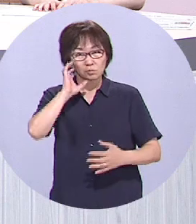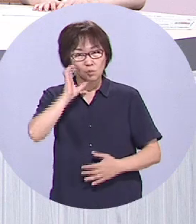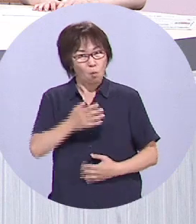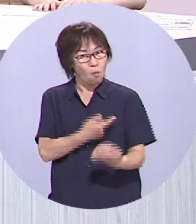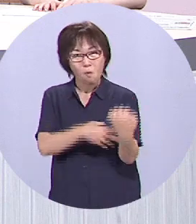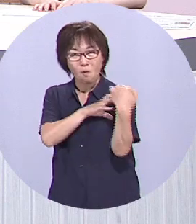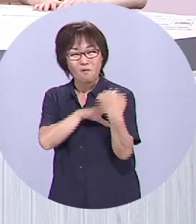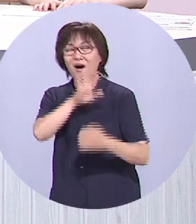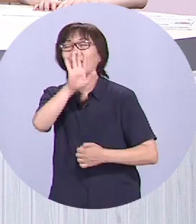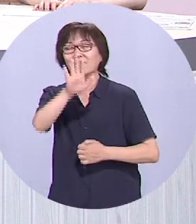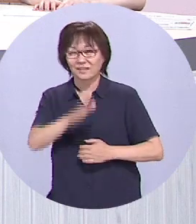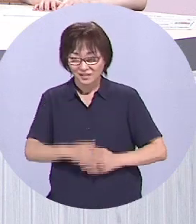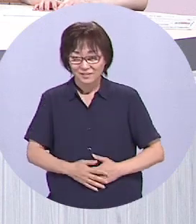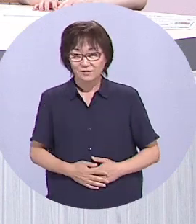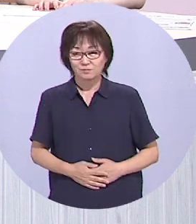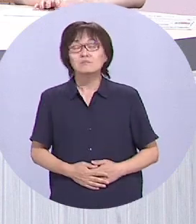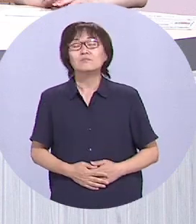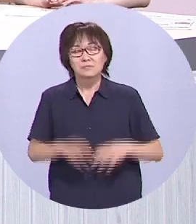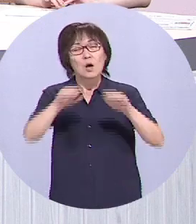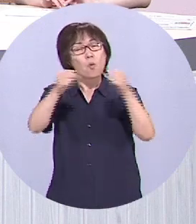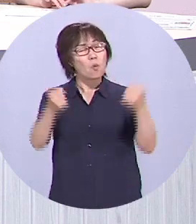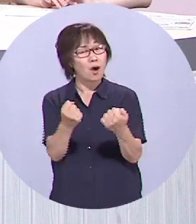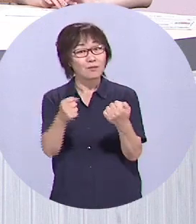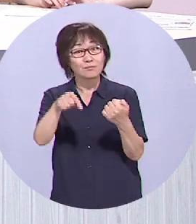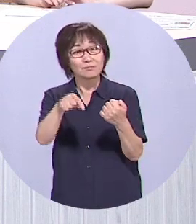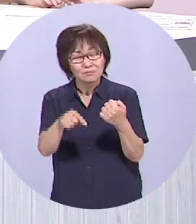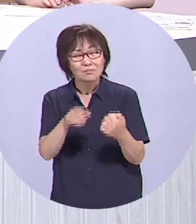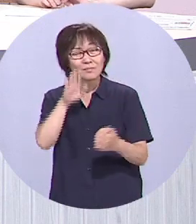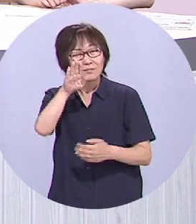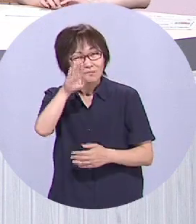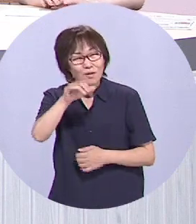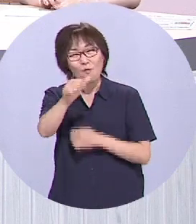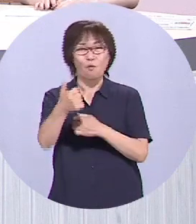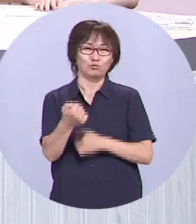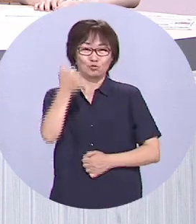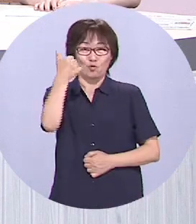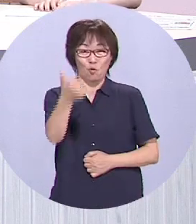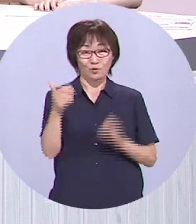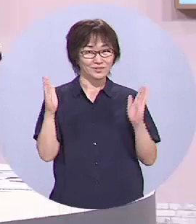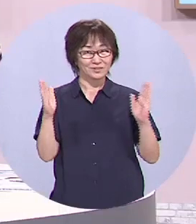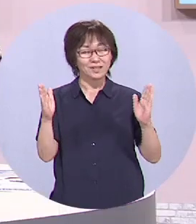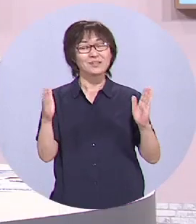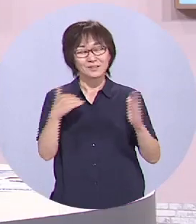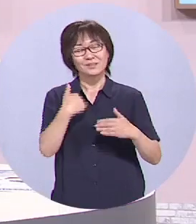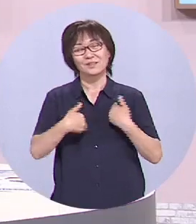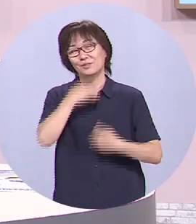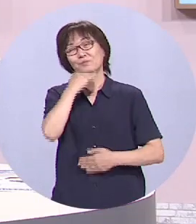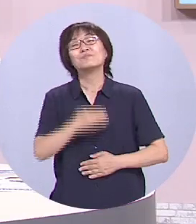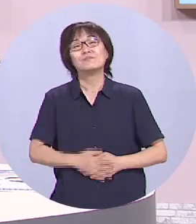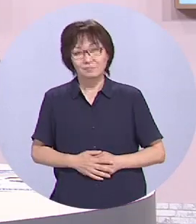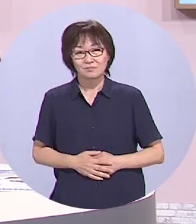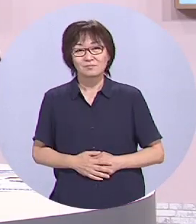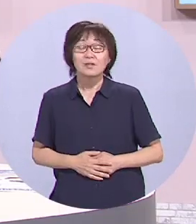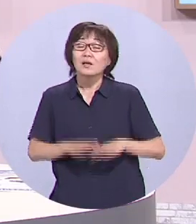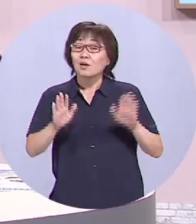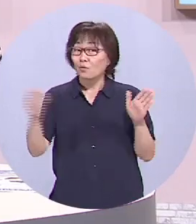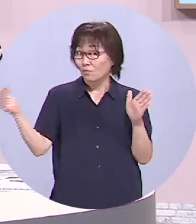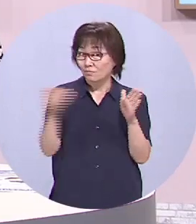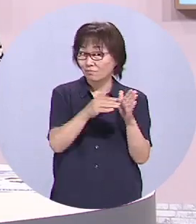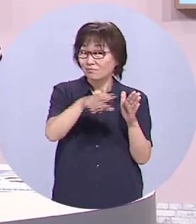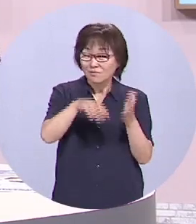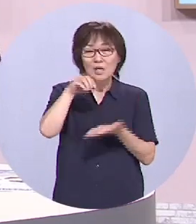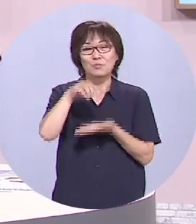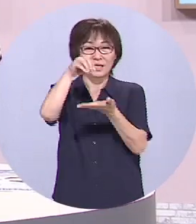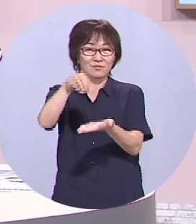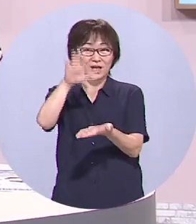。 はい、ね、ワールドカップまであと55日ですからね、そちらも楽しみにしたいですね、 はい。さあ、そして今日も後半に素敵なプレゼントのお